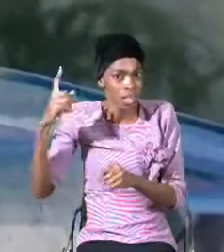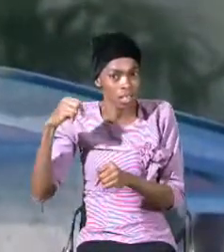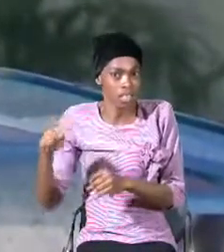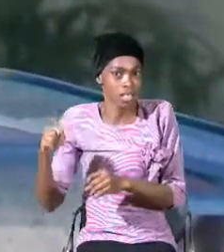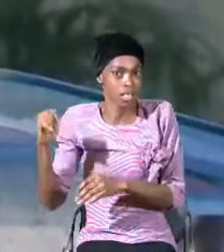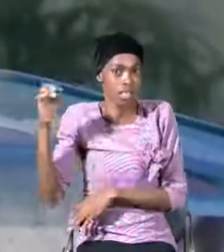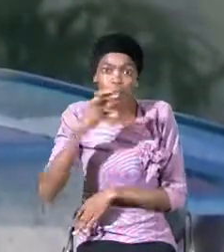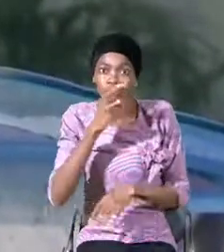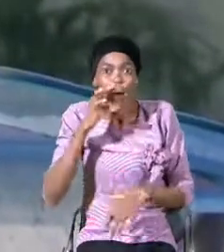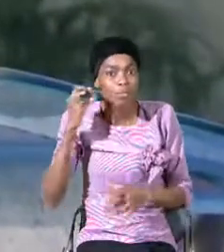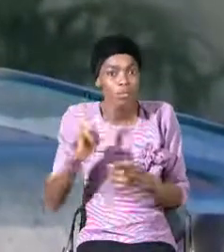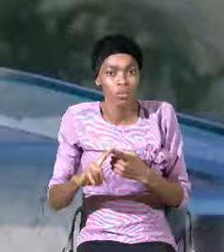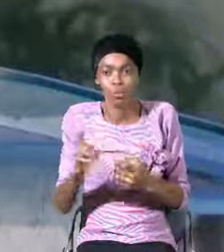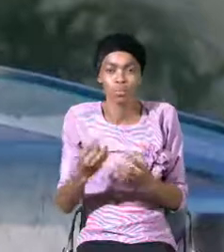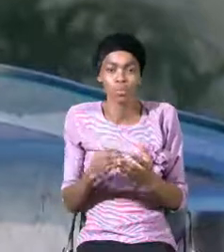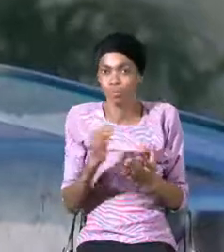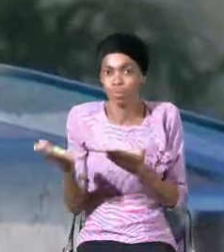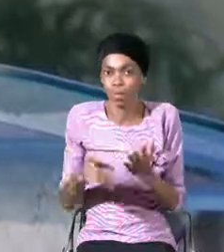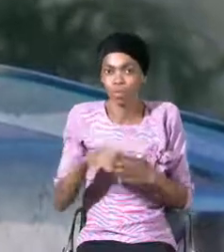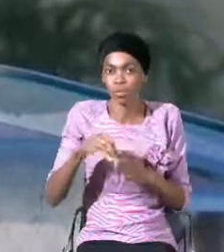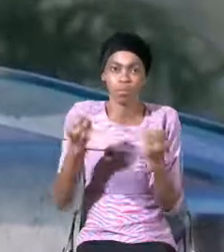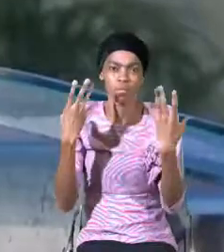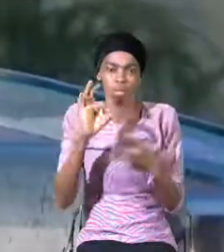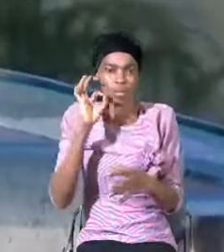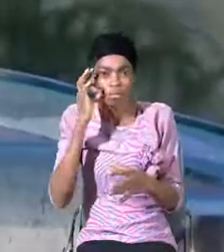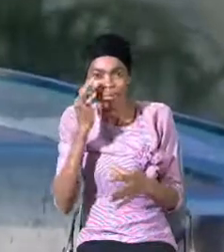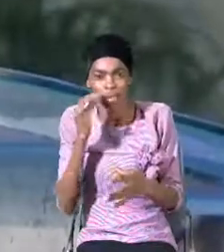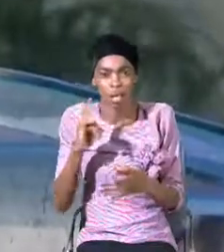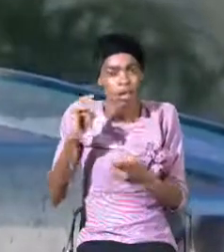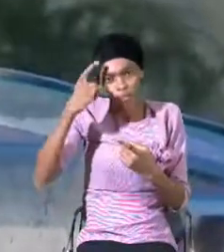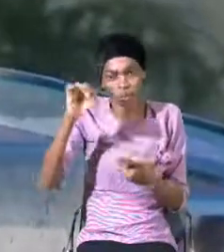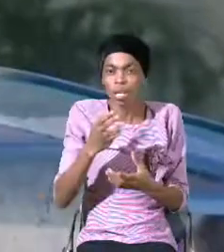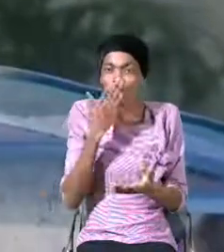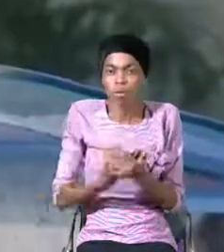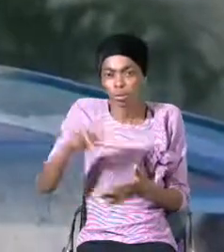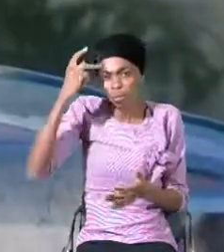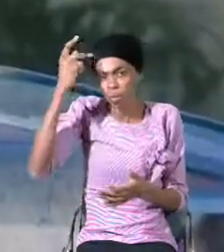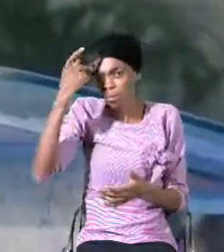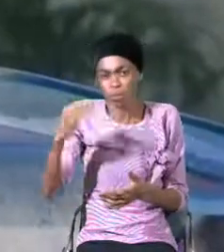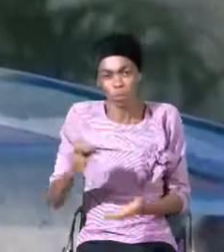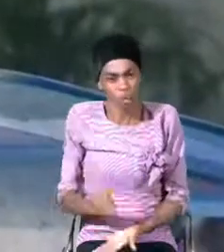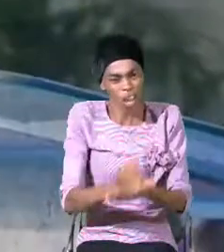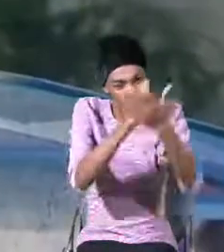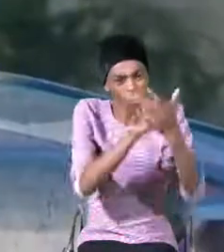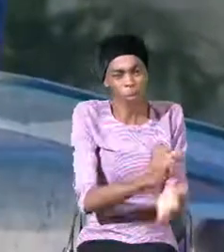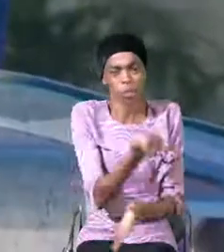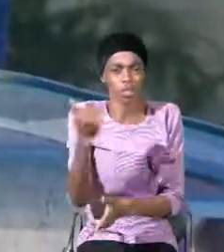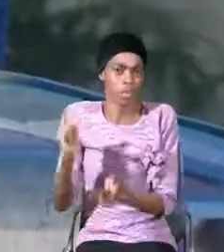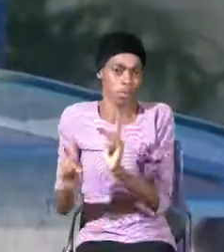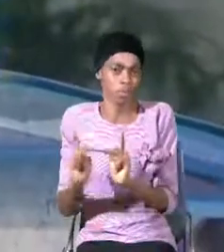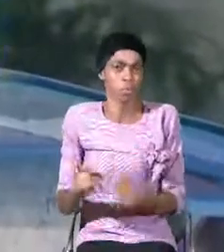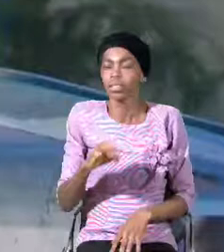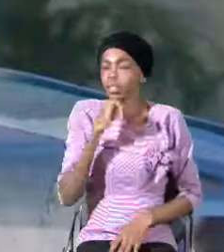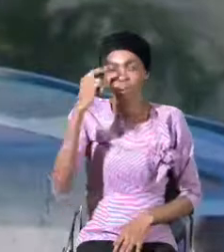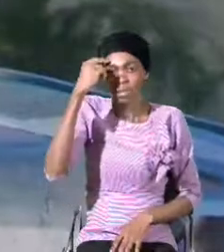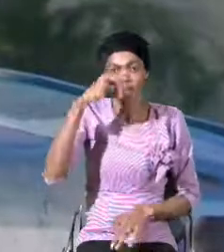pousser, c'est... Récolte pour un objectif de donner, d'aider les autres autour de lui.